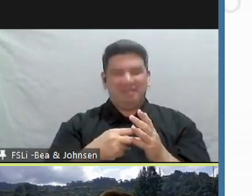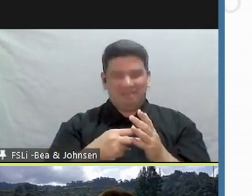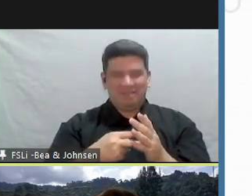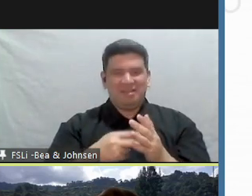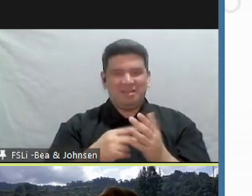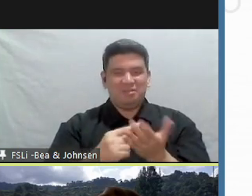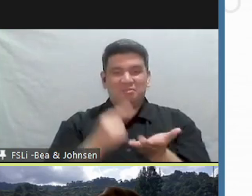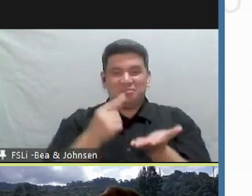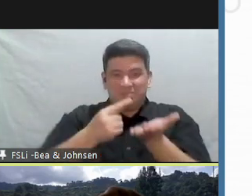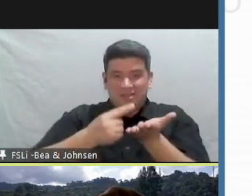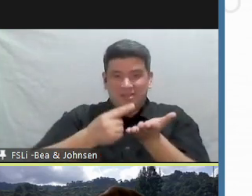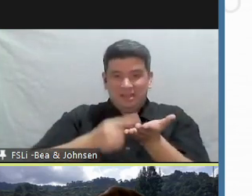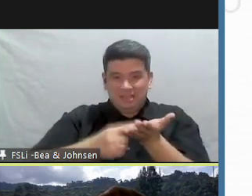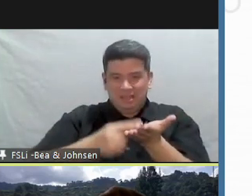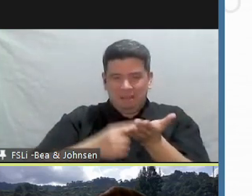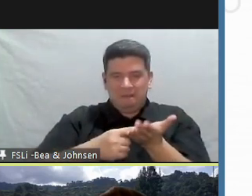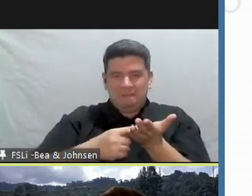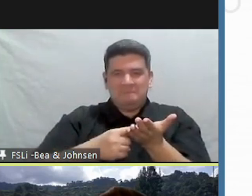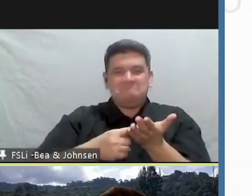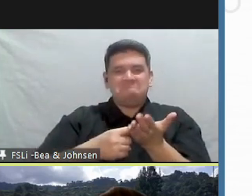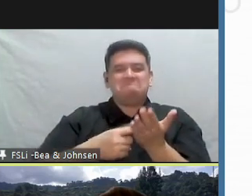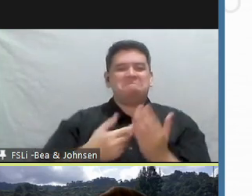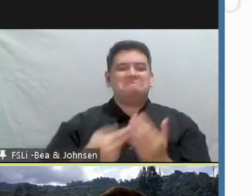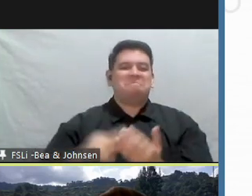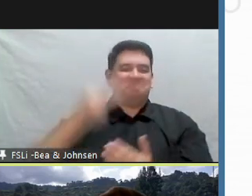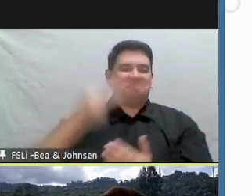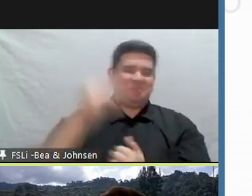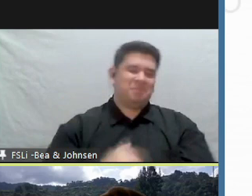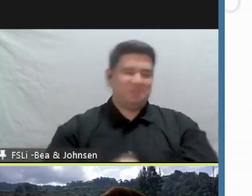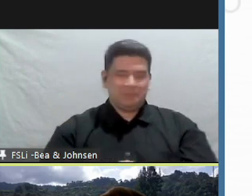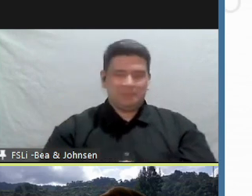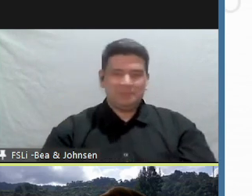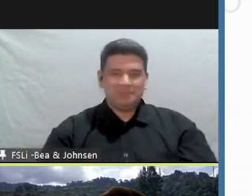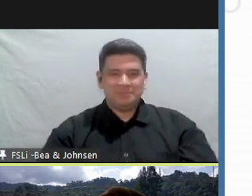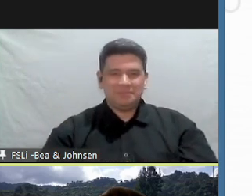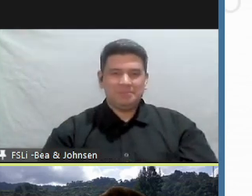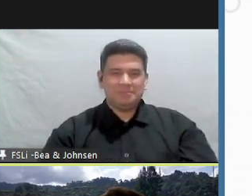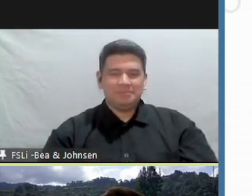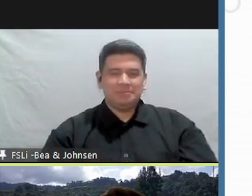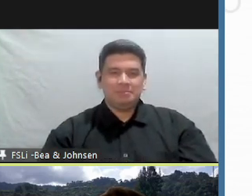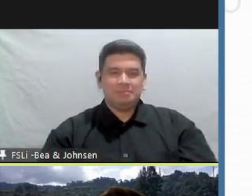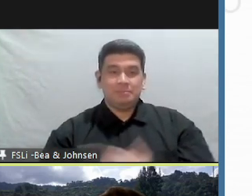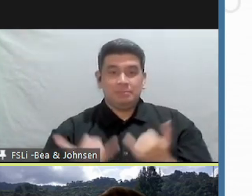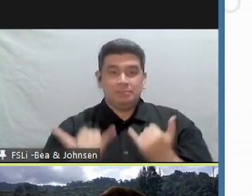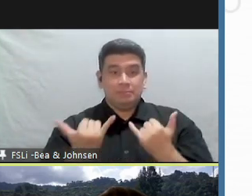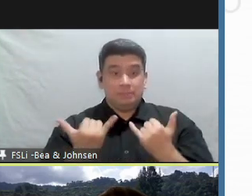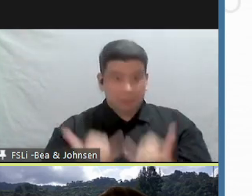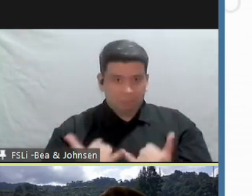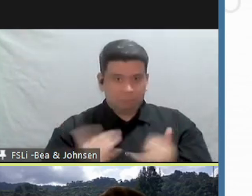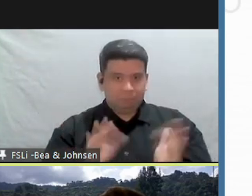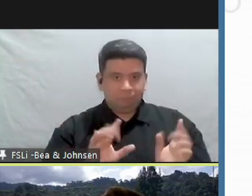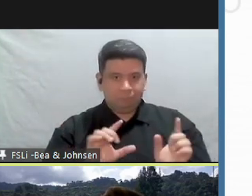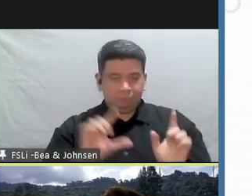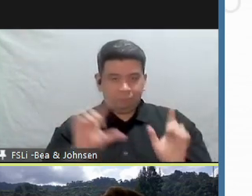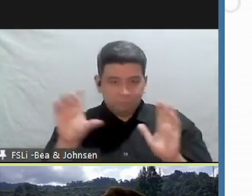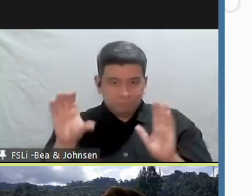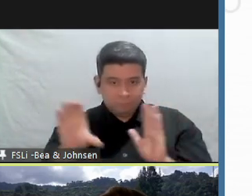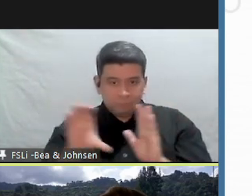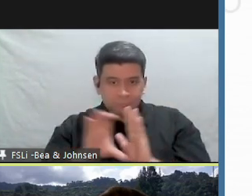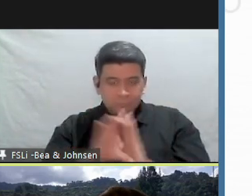organisado, ano, ang sistema ng indigenous learning system. Ngayon, tingnan naman natin sa formal system.